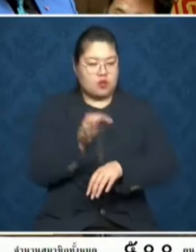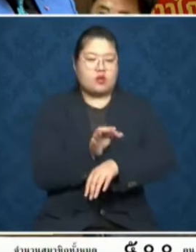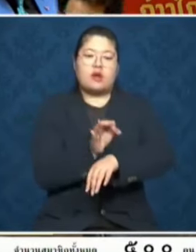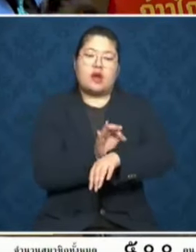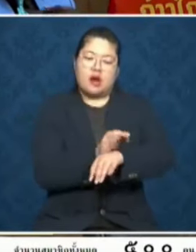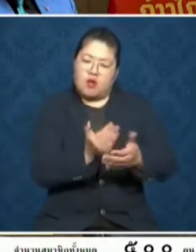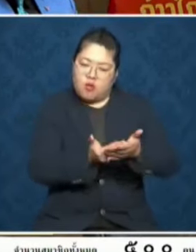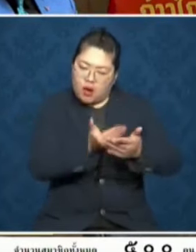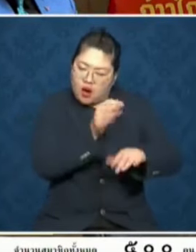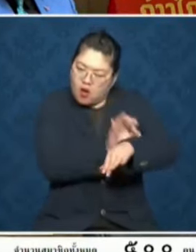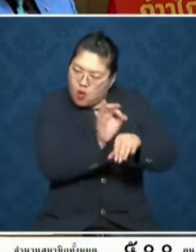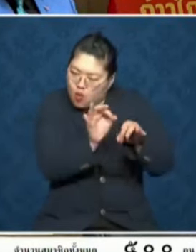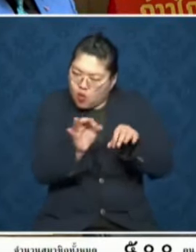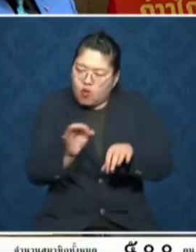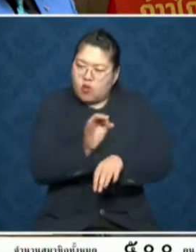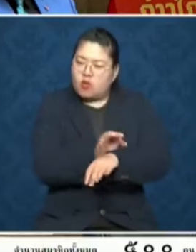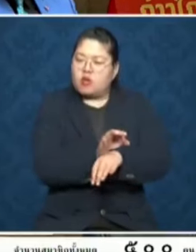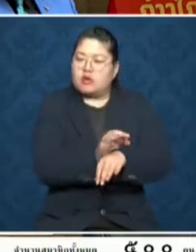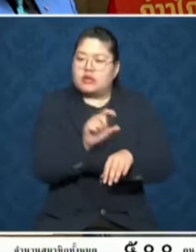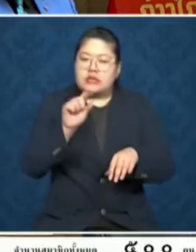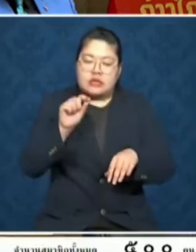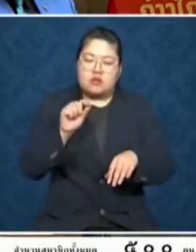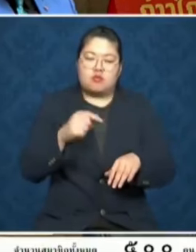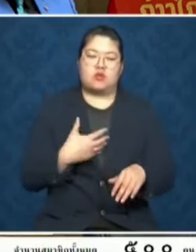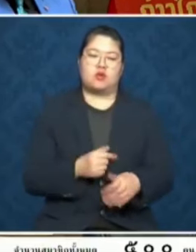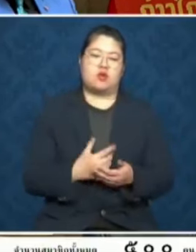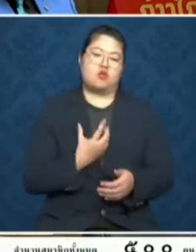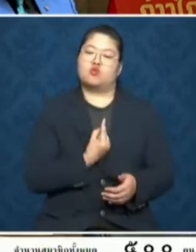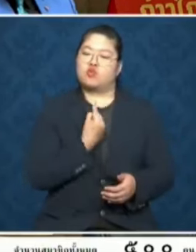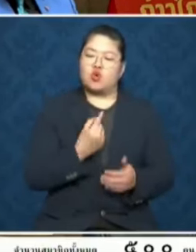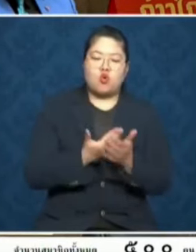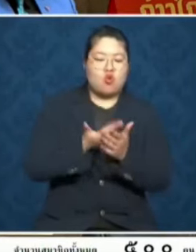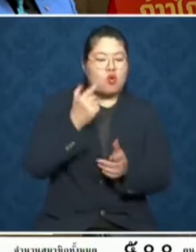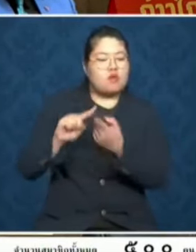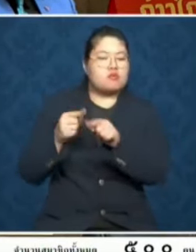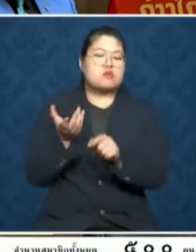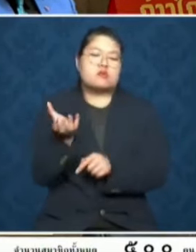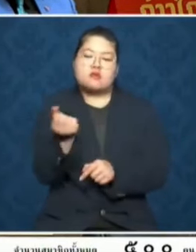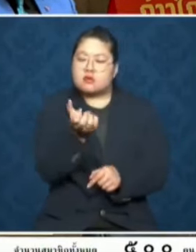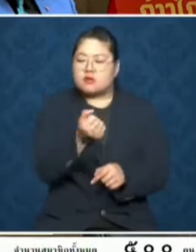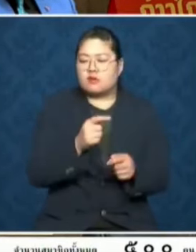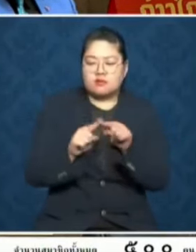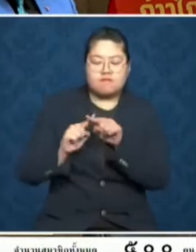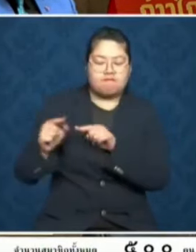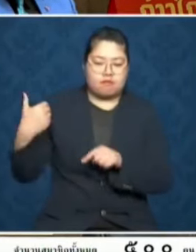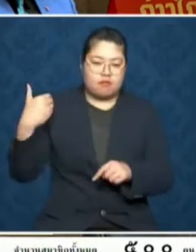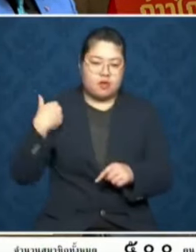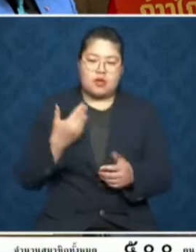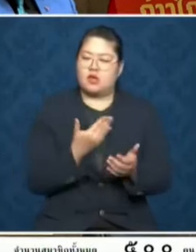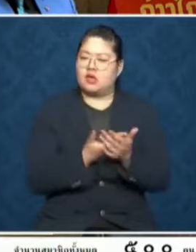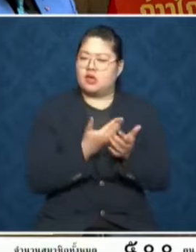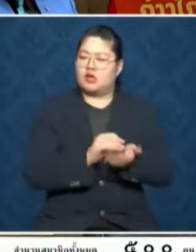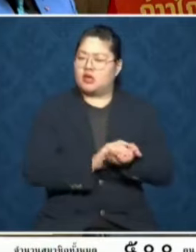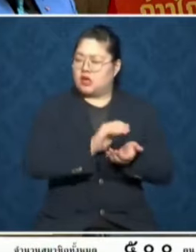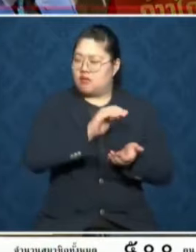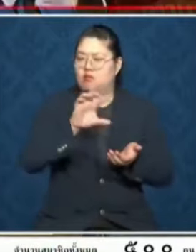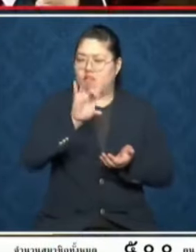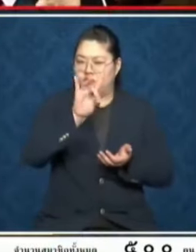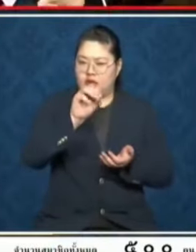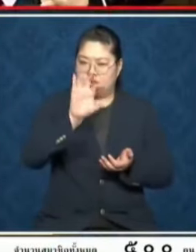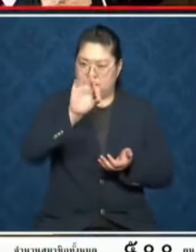หรู20กว่าเรือนสถานะโสดรวยเน้นยืมเพื่อนแจ้งบัญชีทรัพย์สินมากกว่า89ล้านบา